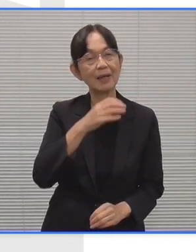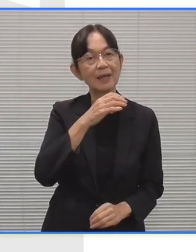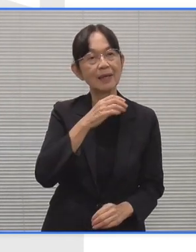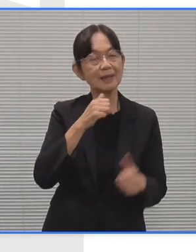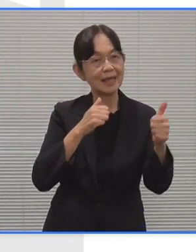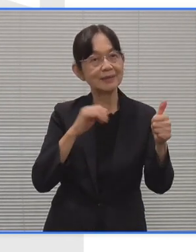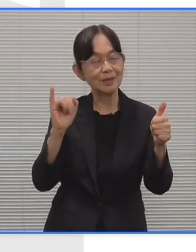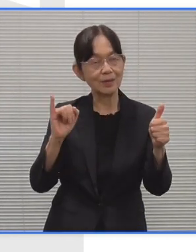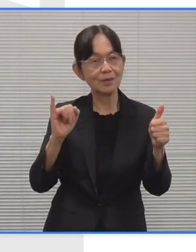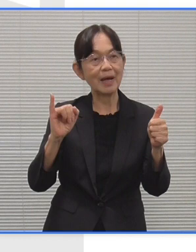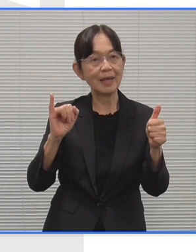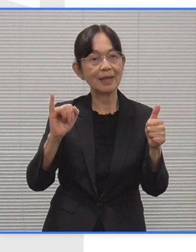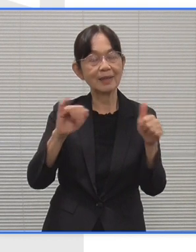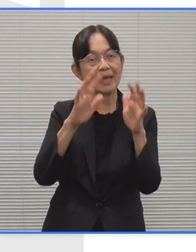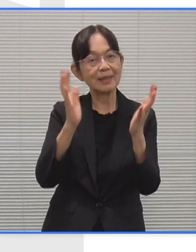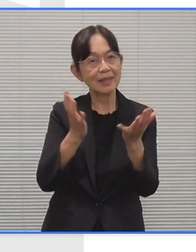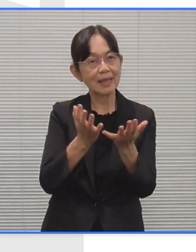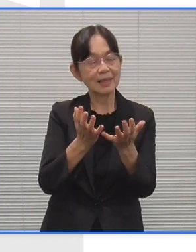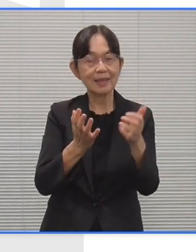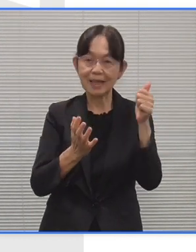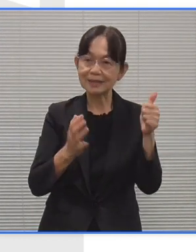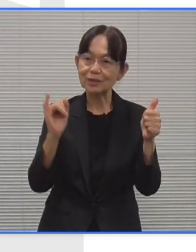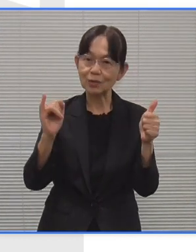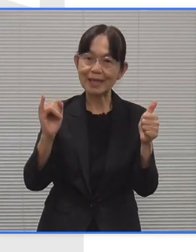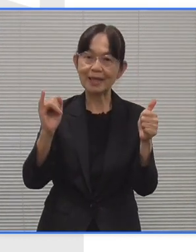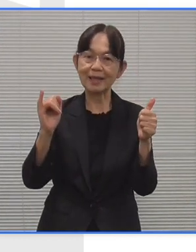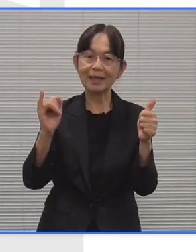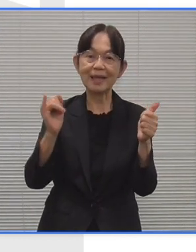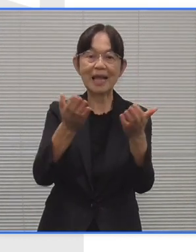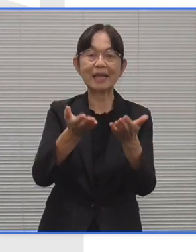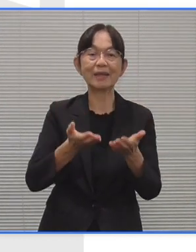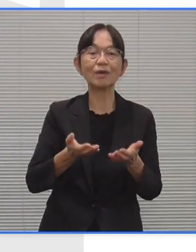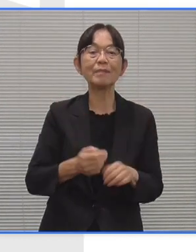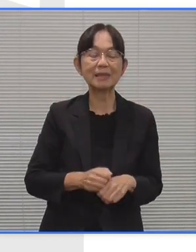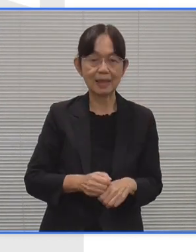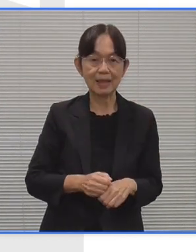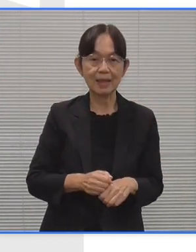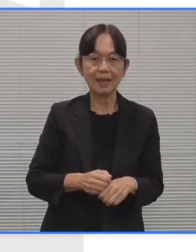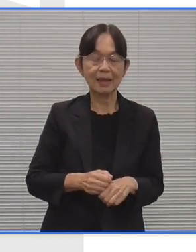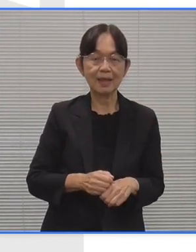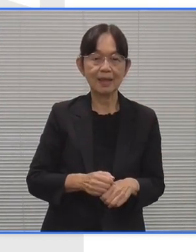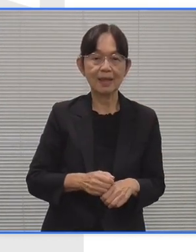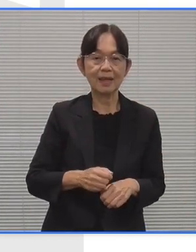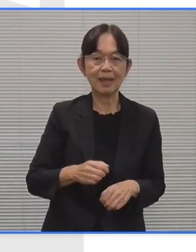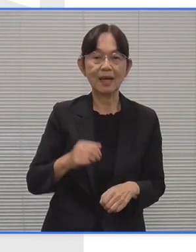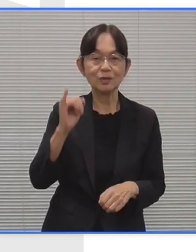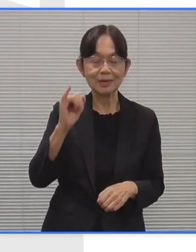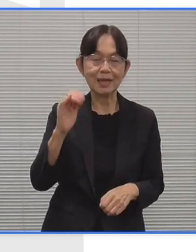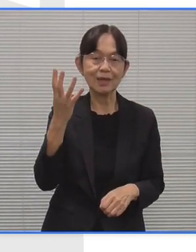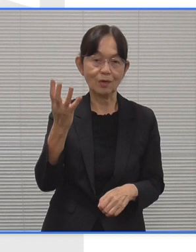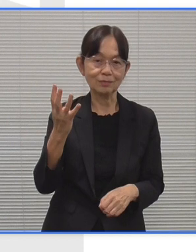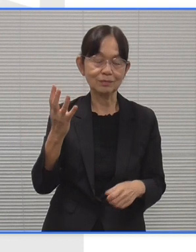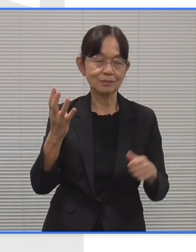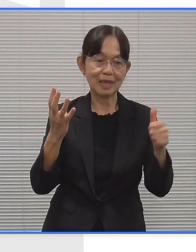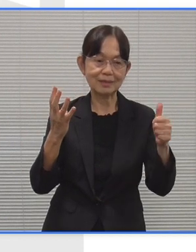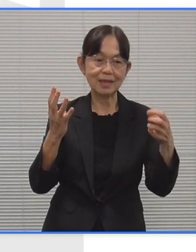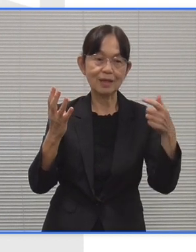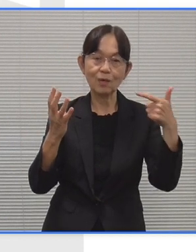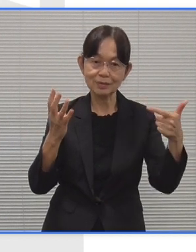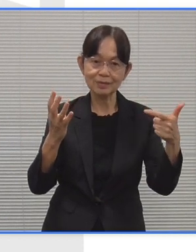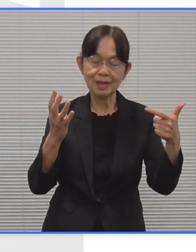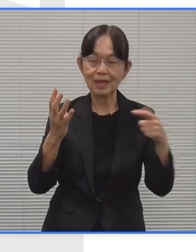大体、男性女性、いただいてますけど、大体4対6で女性の方が少し多いように聞いております